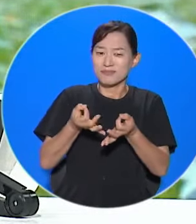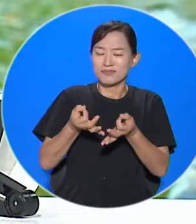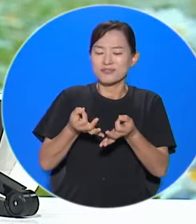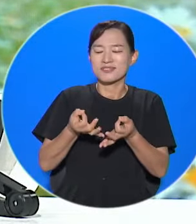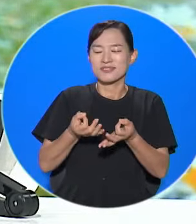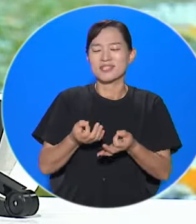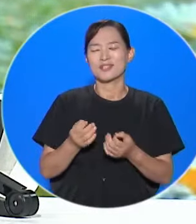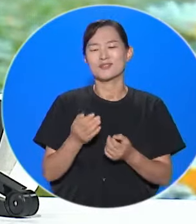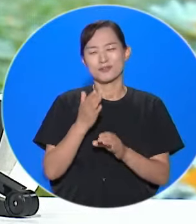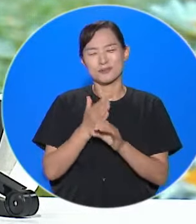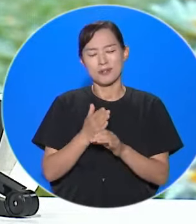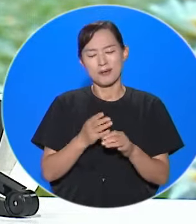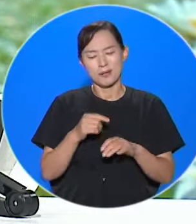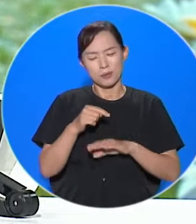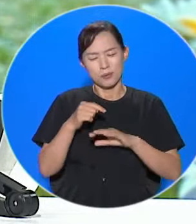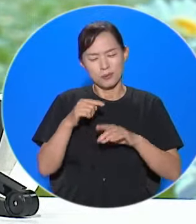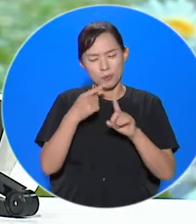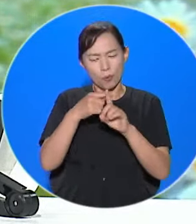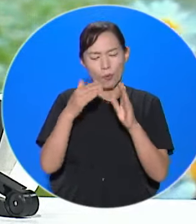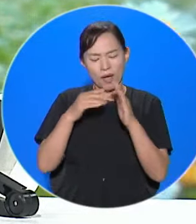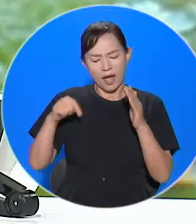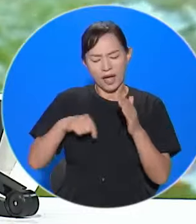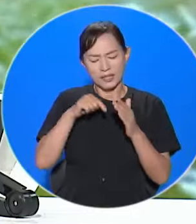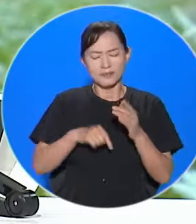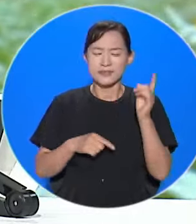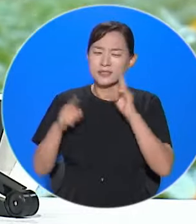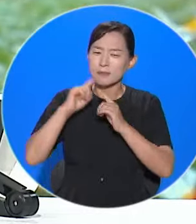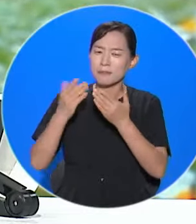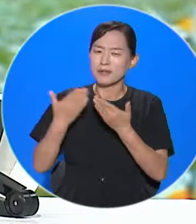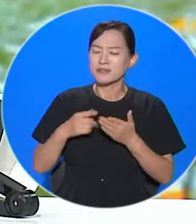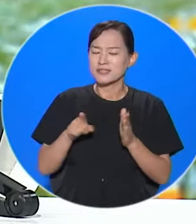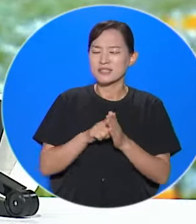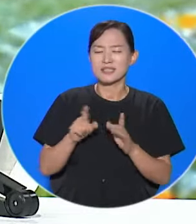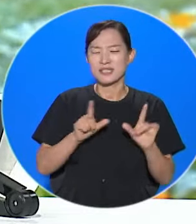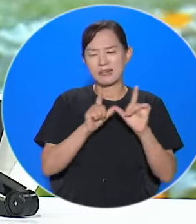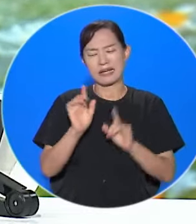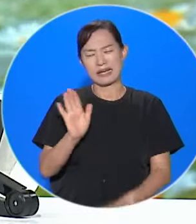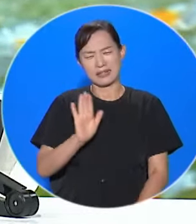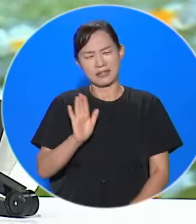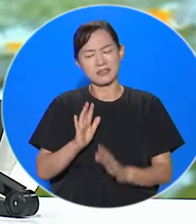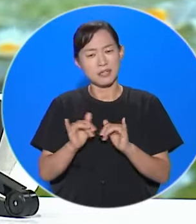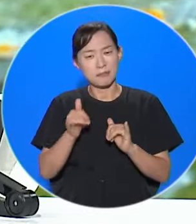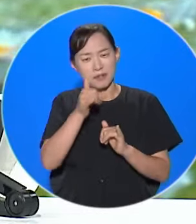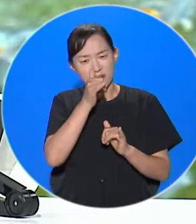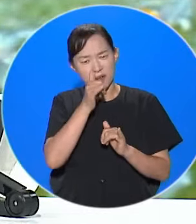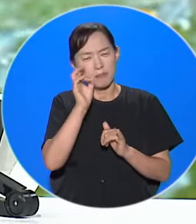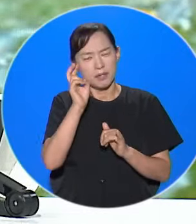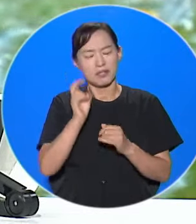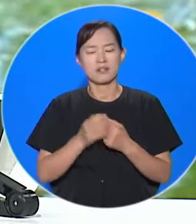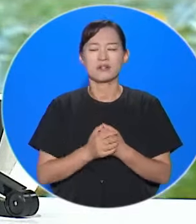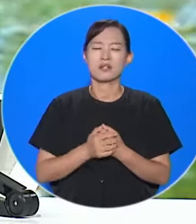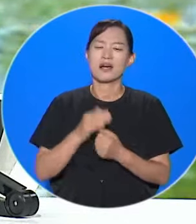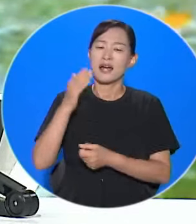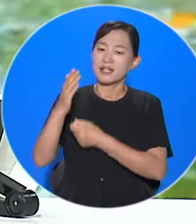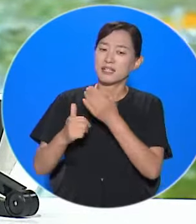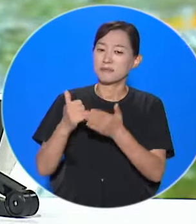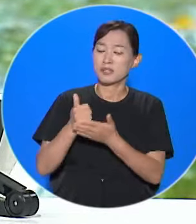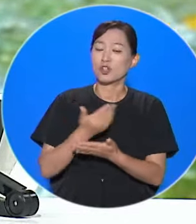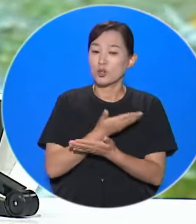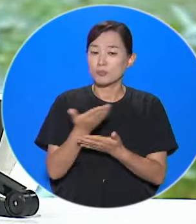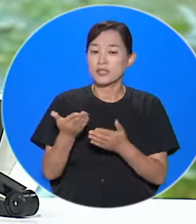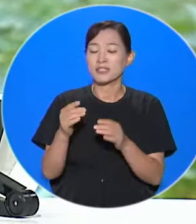혹시 마음의 상처 때문에 내가 교회에서 상처받아서 신앙생활 하지 않고 있는 분들 계시다면 하나님께서 여러분